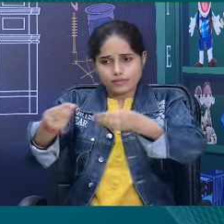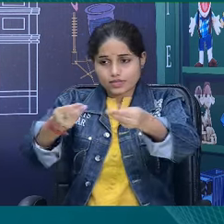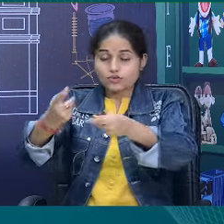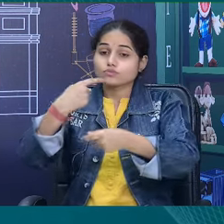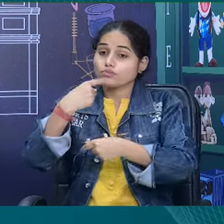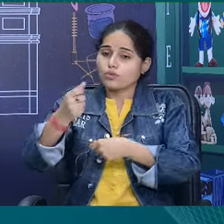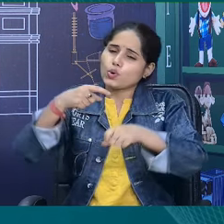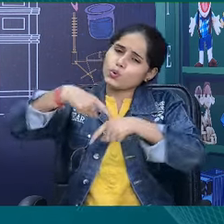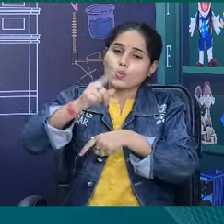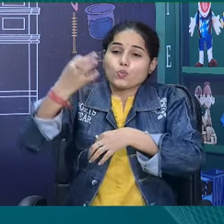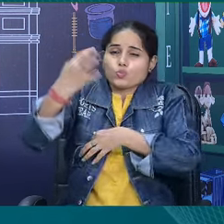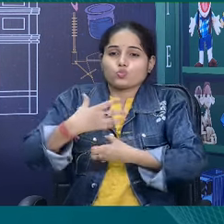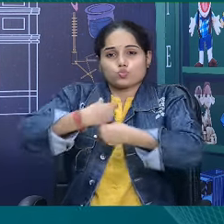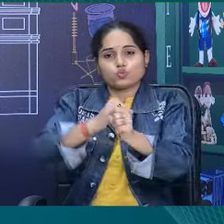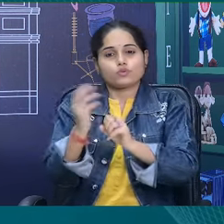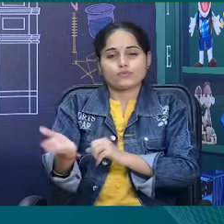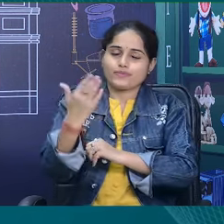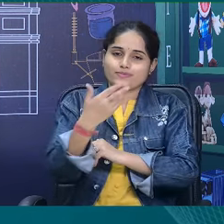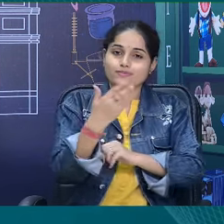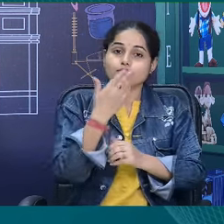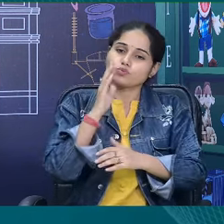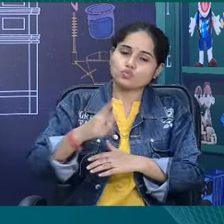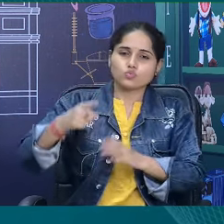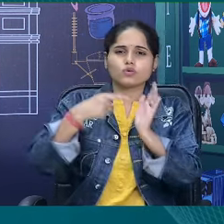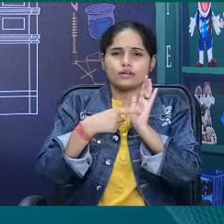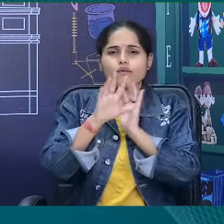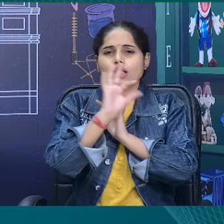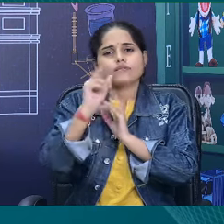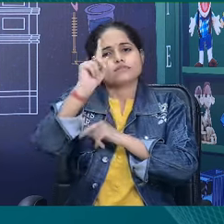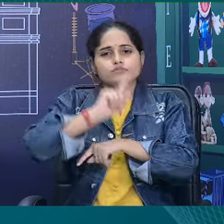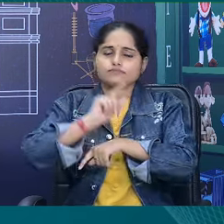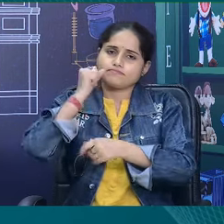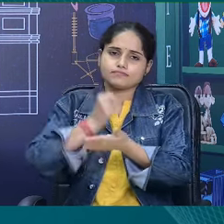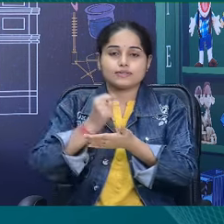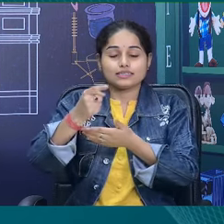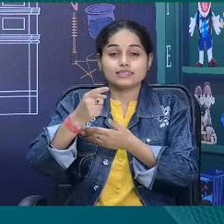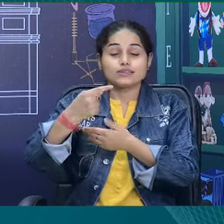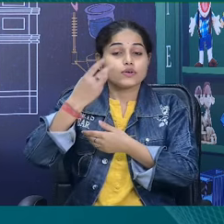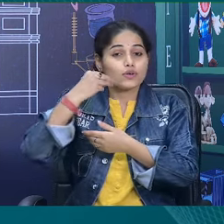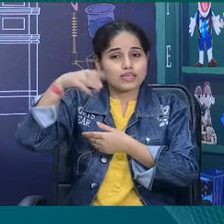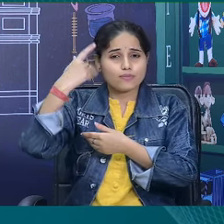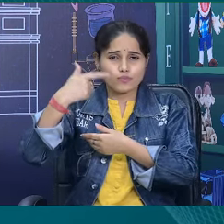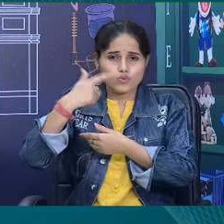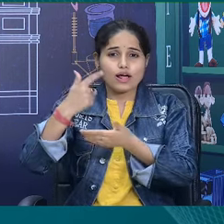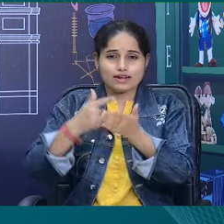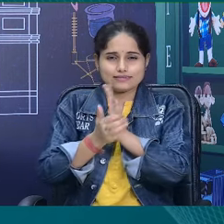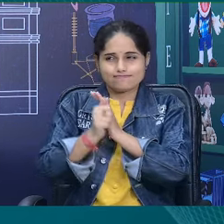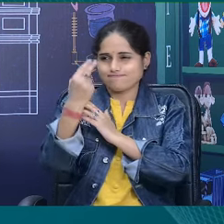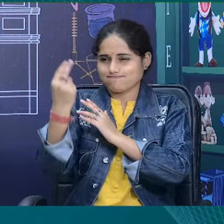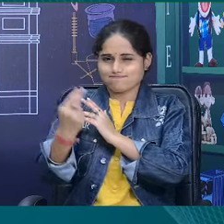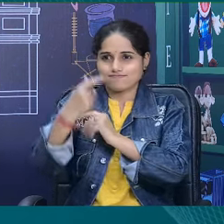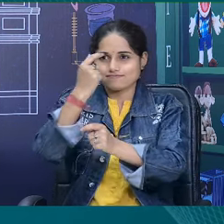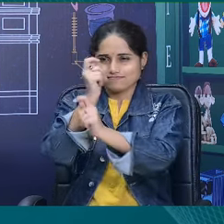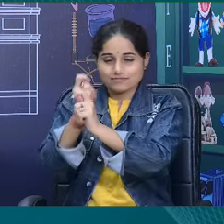स्टफ एंड मेक समथिंग न्यू दिस इज द ओनली वे वी कैन इंक्रीज दिस आधुनिक कला को हम जो कहना चाहते हैं